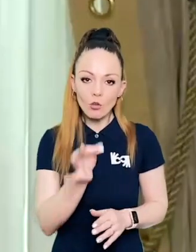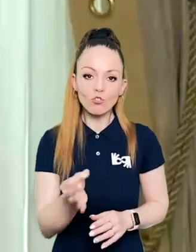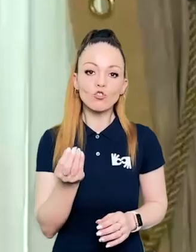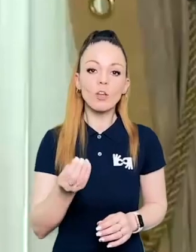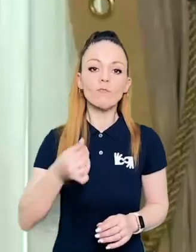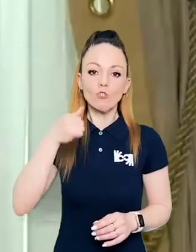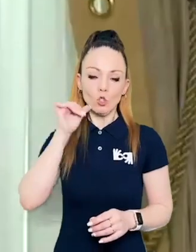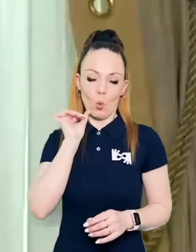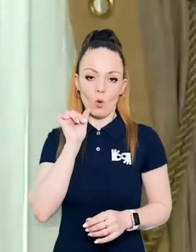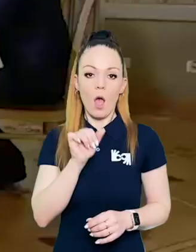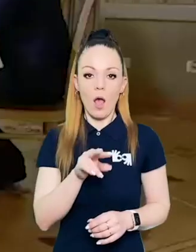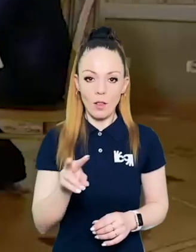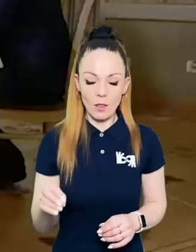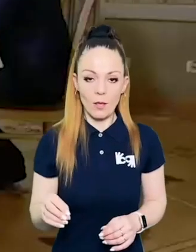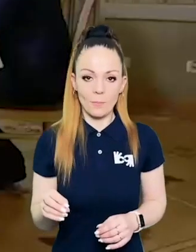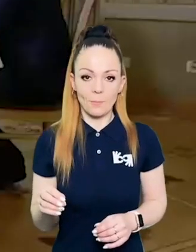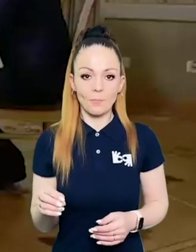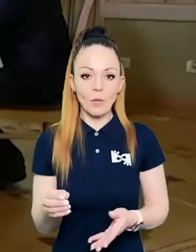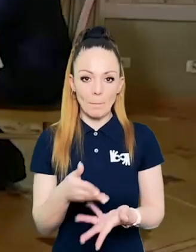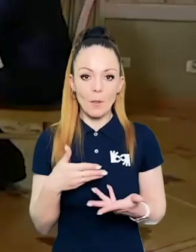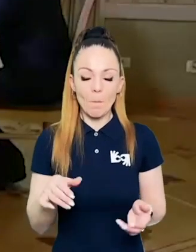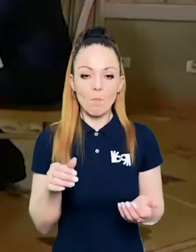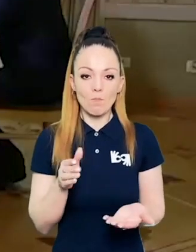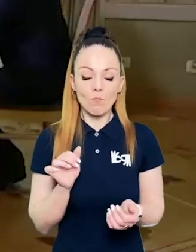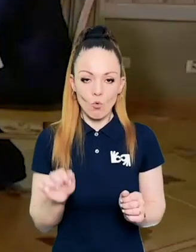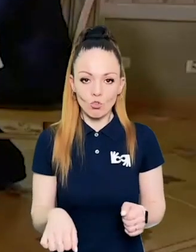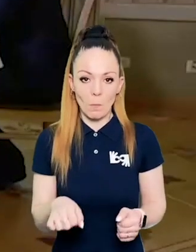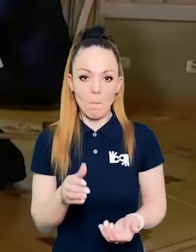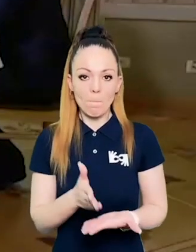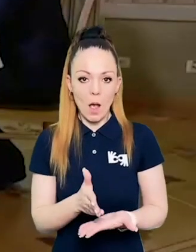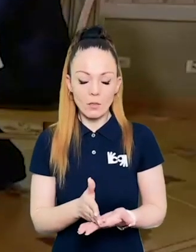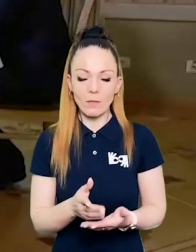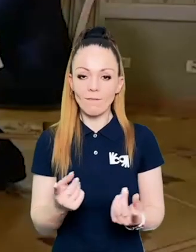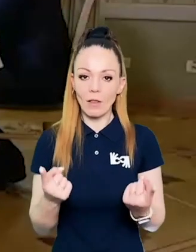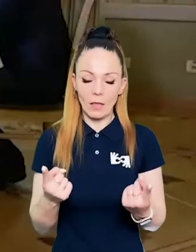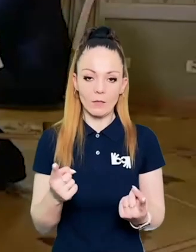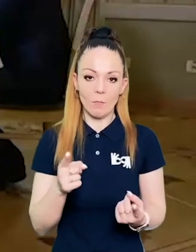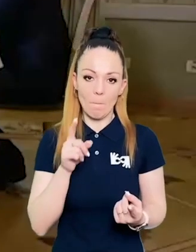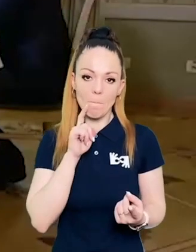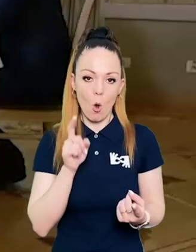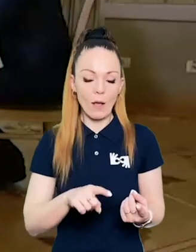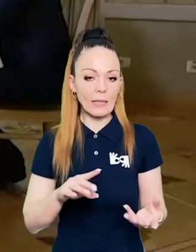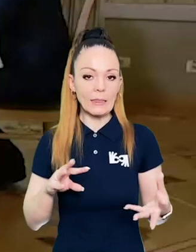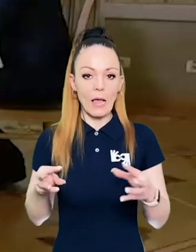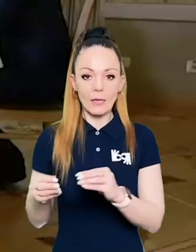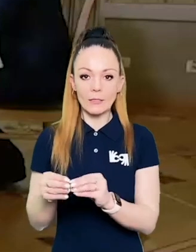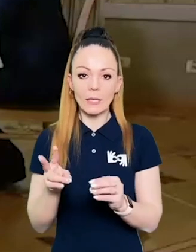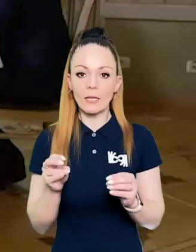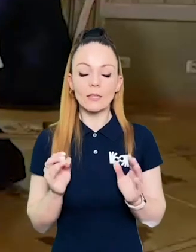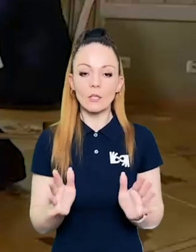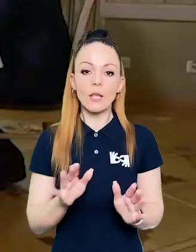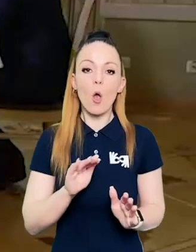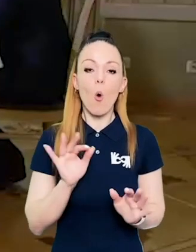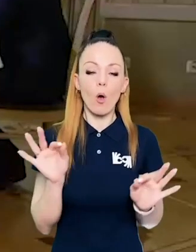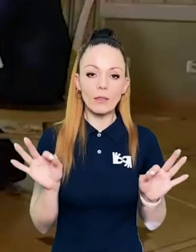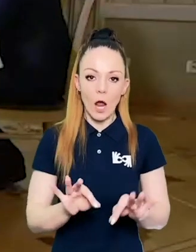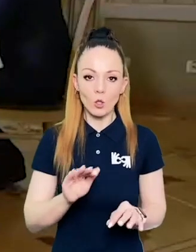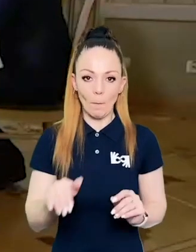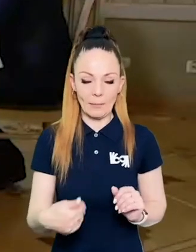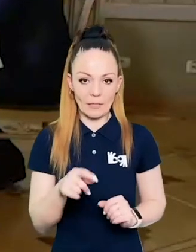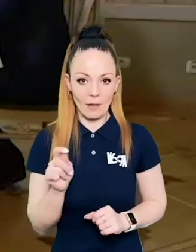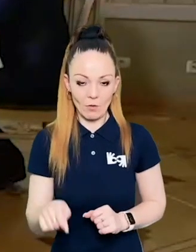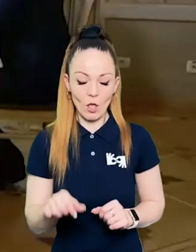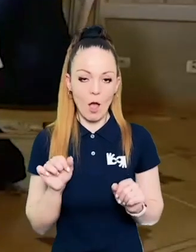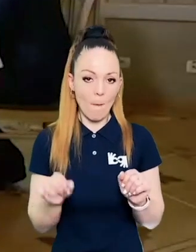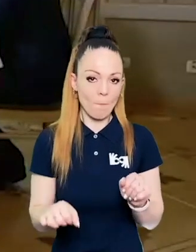чесно кажучи, ще вчора, але ми можемо мати великі погані наслідки не тільки одразу після